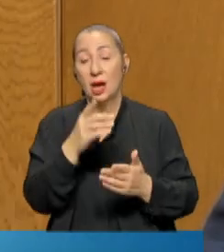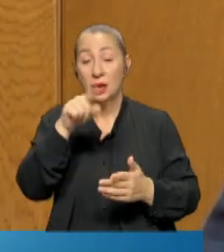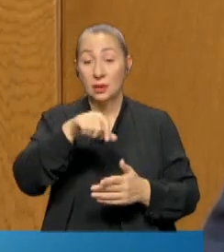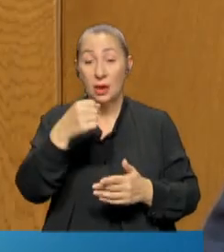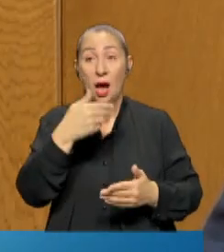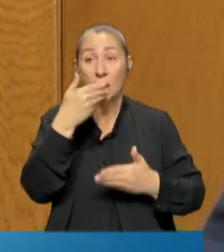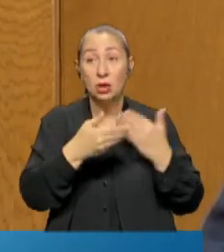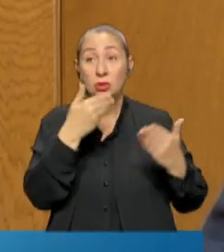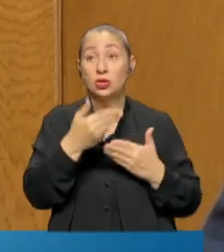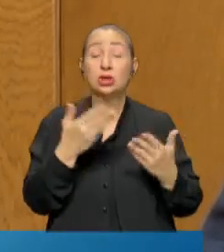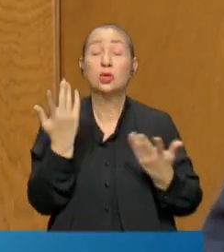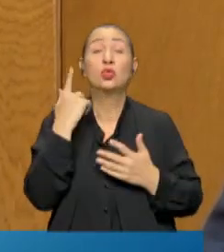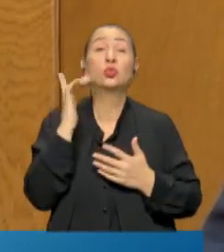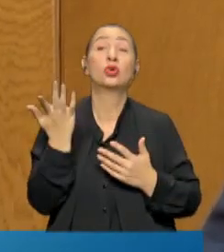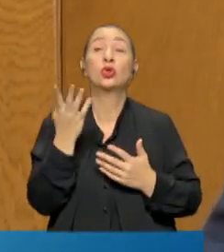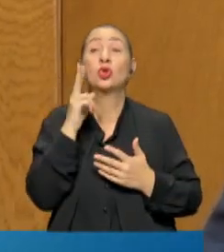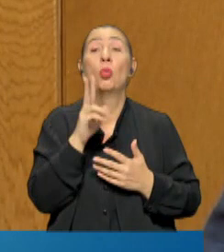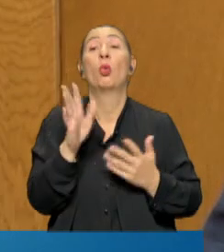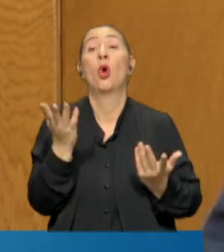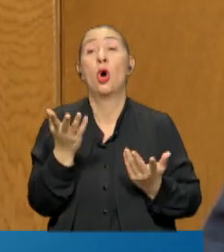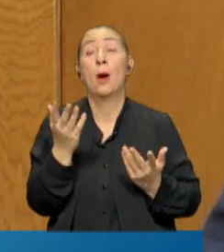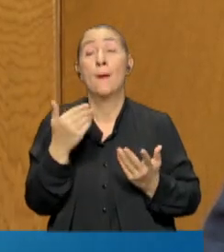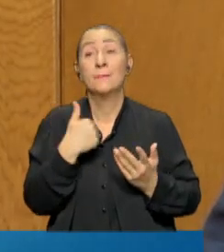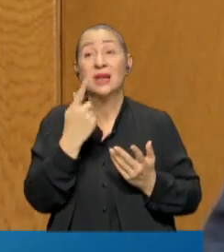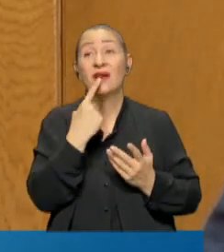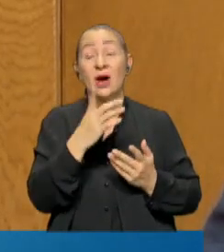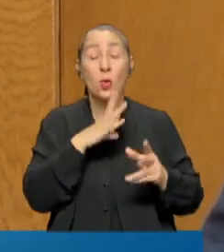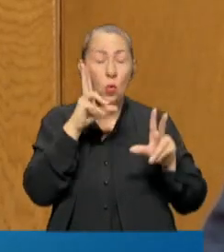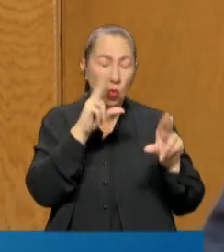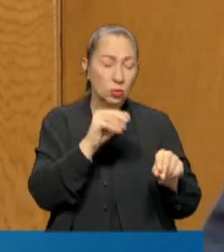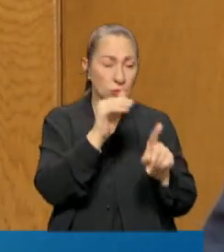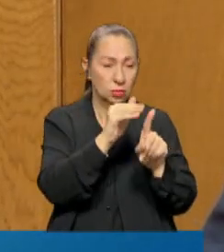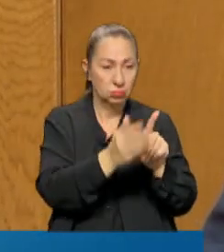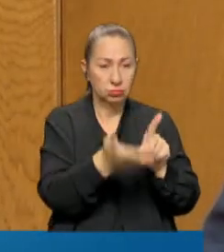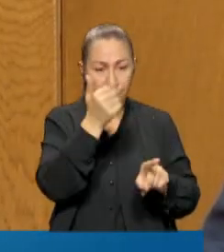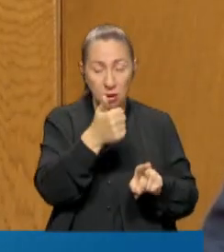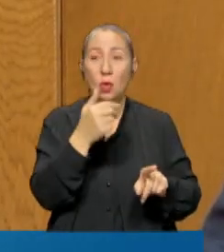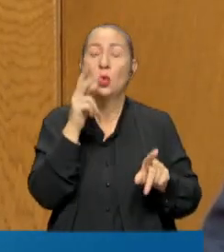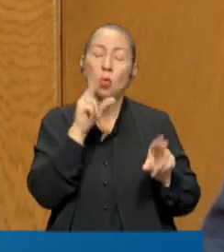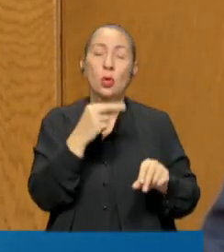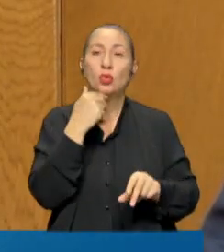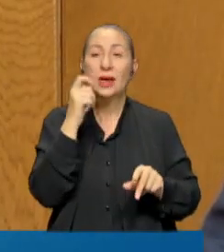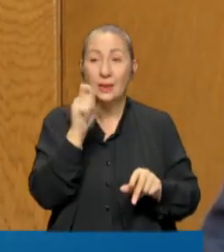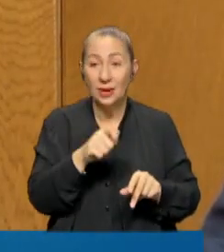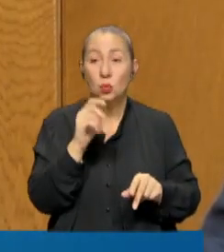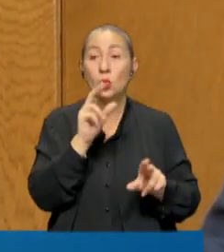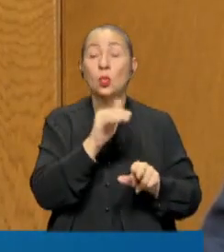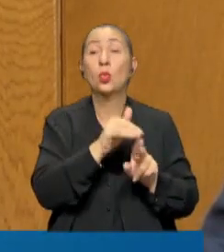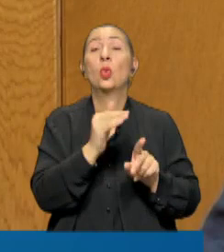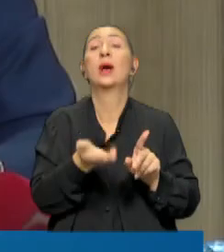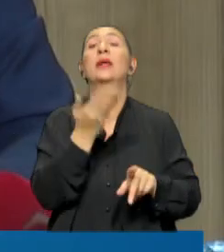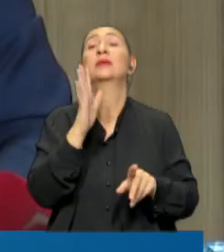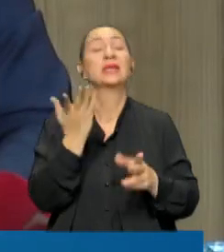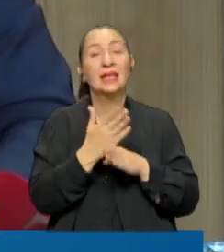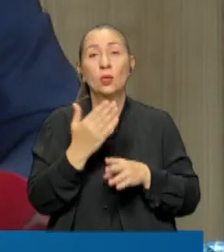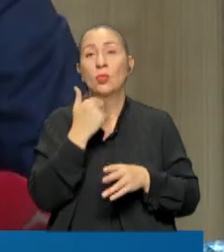Bakanı anlatıyoruz. Ya duymuyor ya görmüyor. Bir laf var. Uyuyanı uyandırırsın ama uyuma numarası yapanı uyandıramazsın çünkü numara